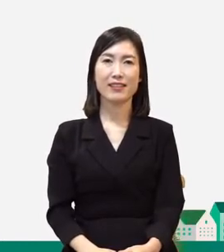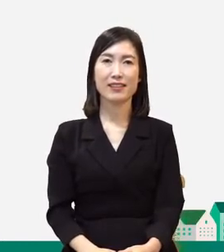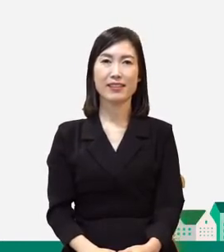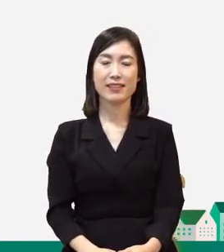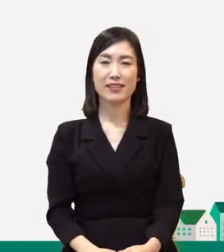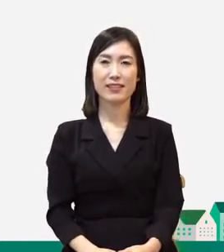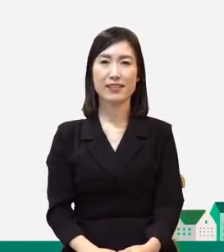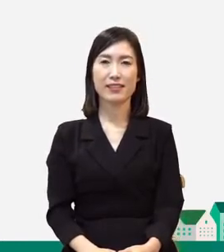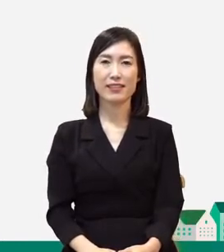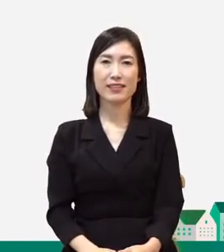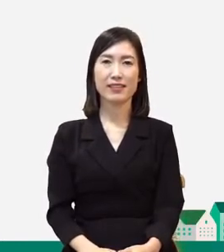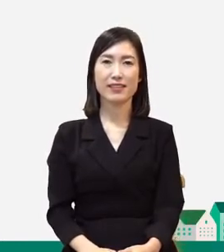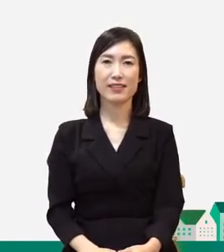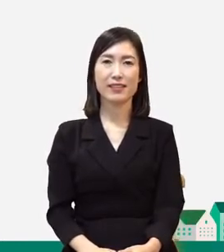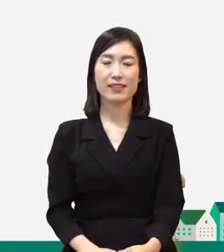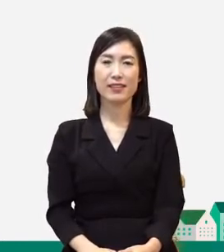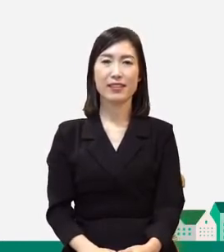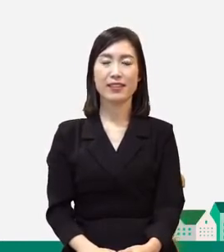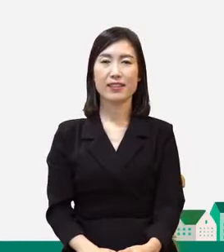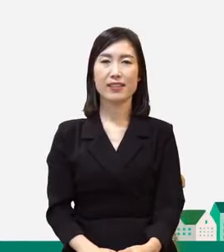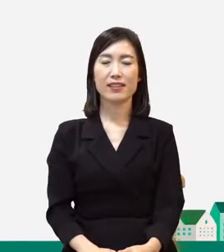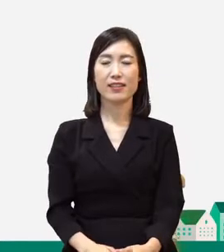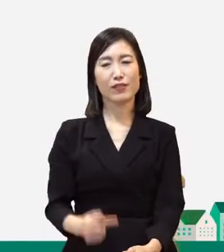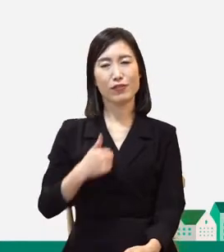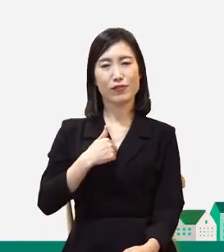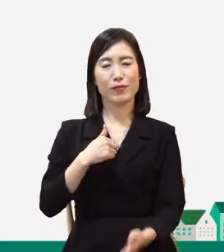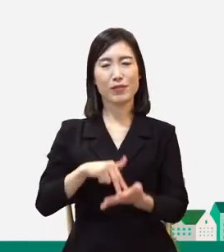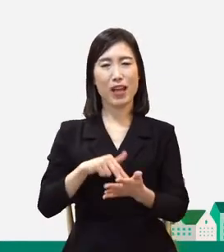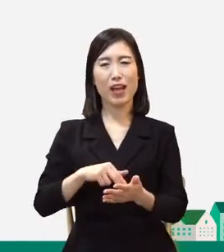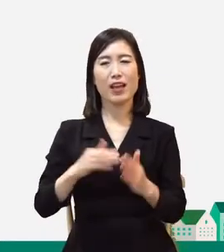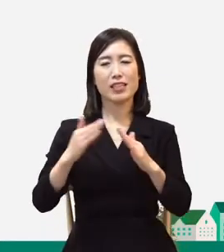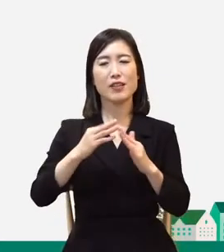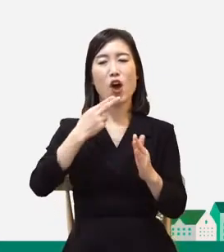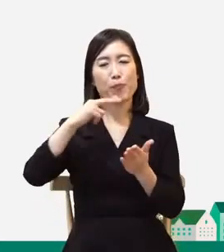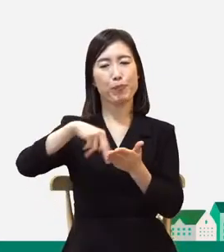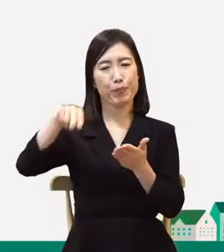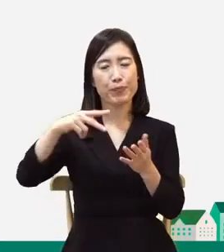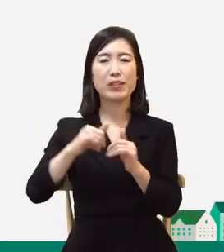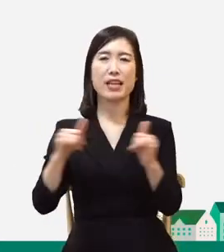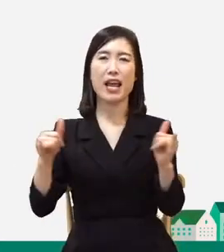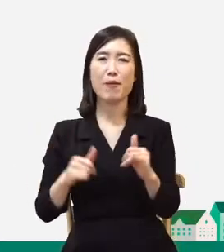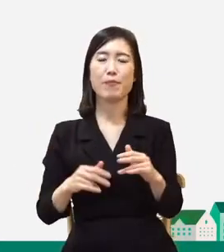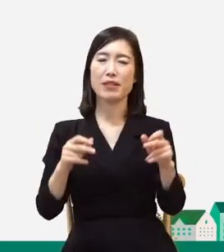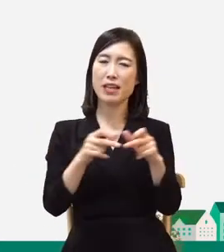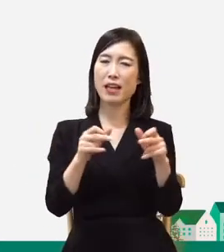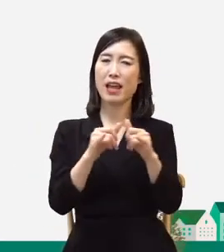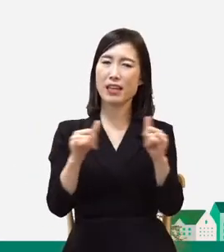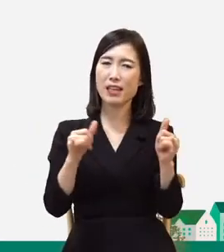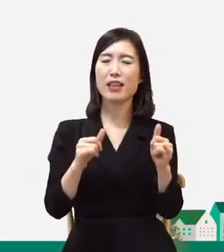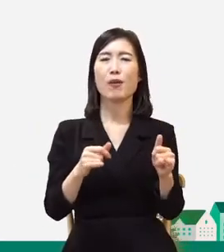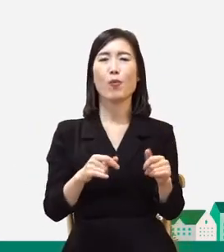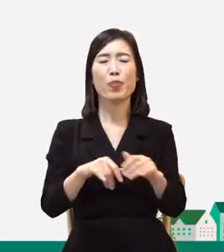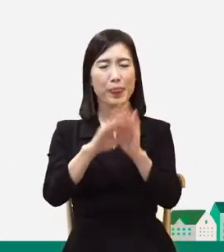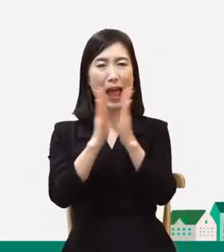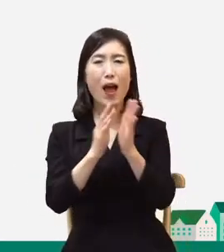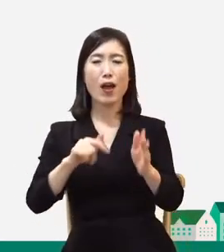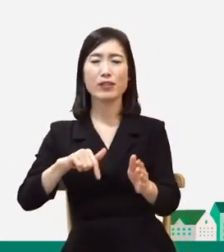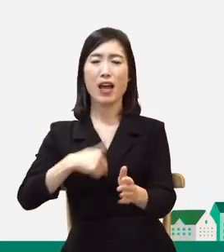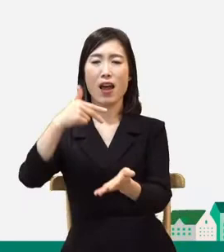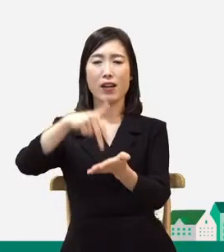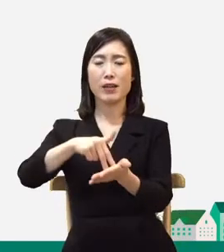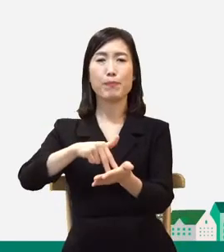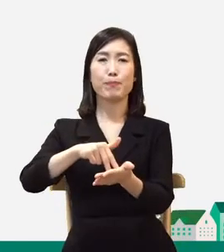저희는 뭐 이게 뭐 홈리스 분들이든 뭐 장애인 분들이든 뭐 청년이면 누구나 사회에서 당당하고 당연하게 독립 자립할 수